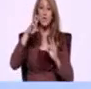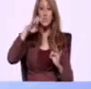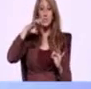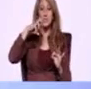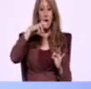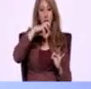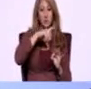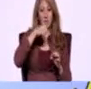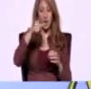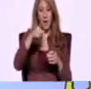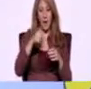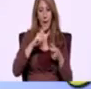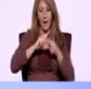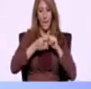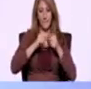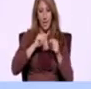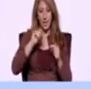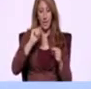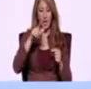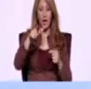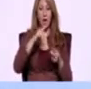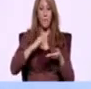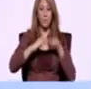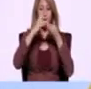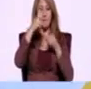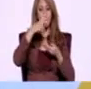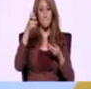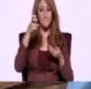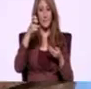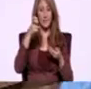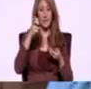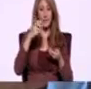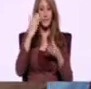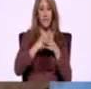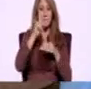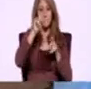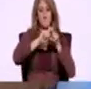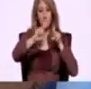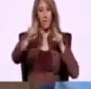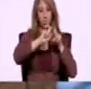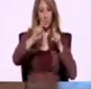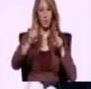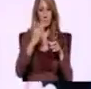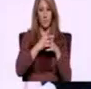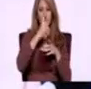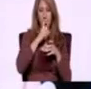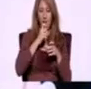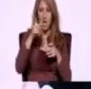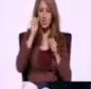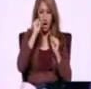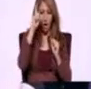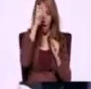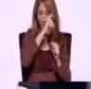جمعية الهنا الخيرية فستقدم للبرنامج 200 وصلة مياه لتوصيلها للقرى الأكثر احتياجا. كذلك